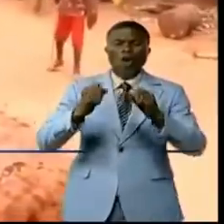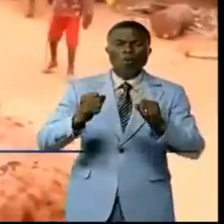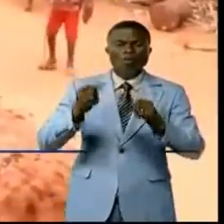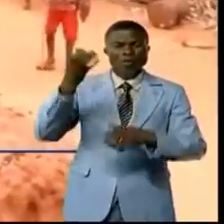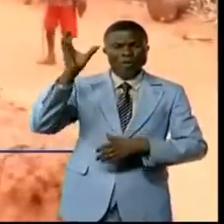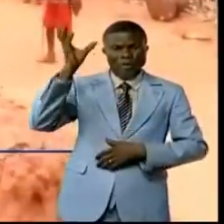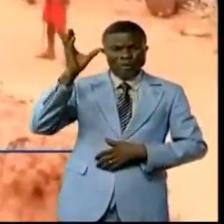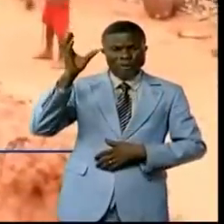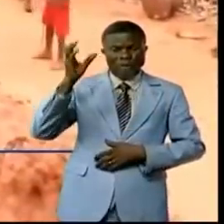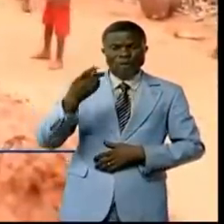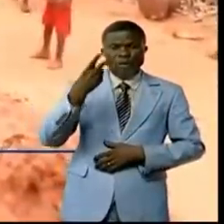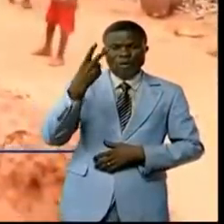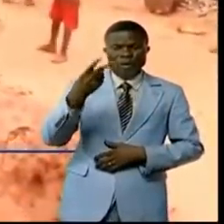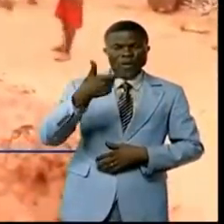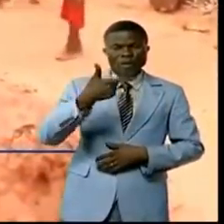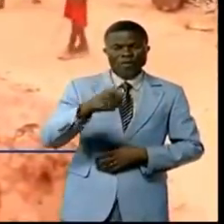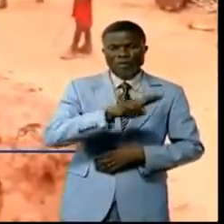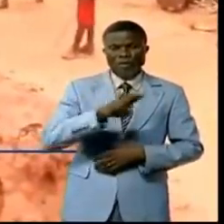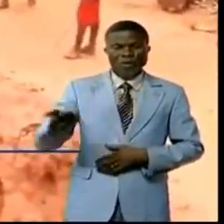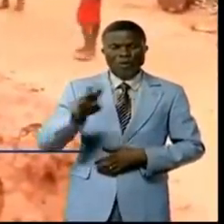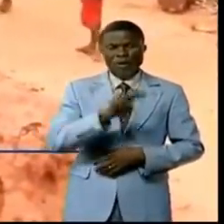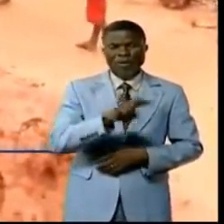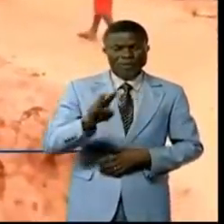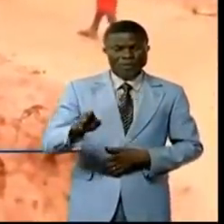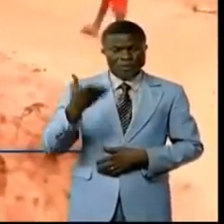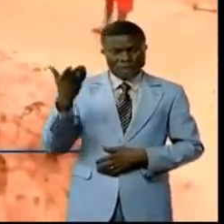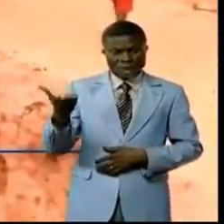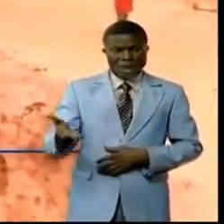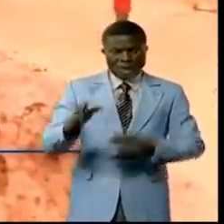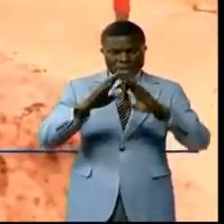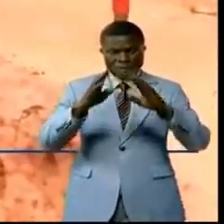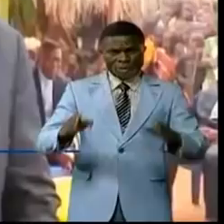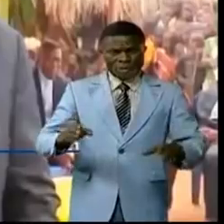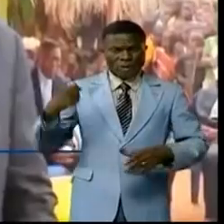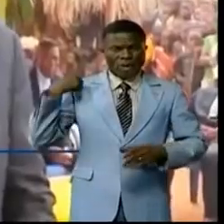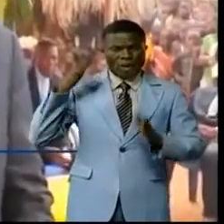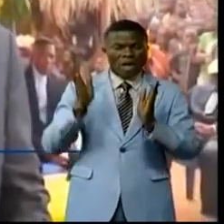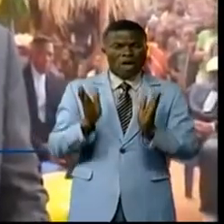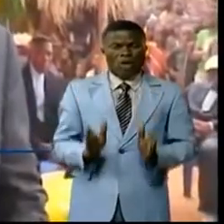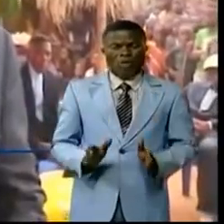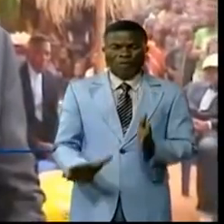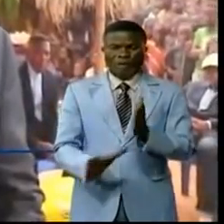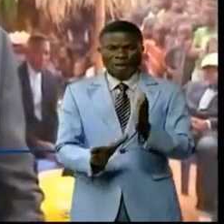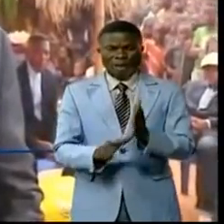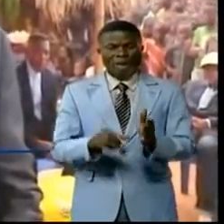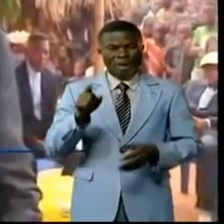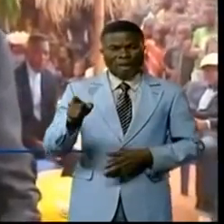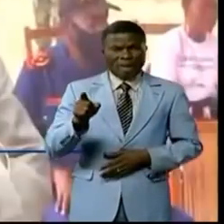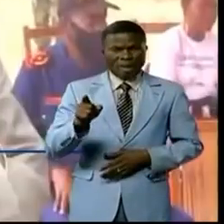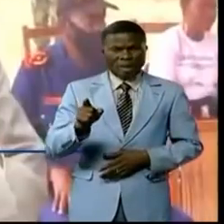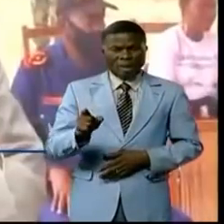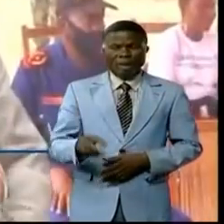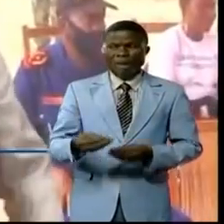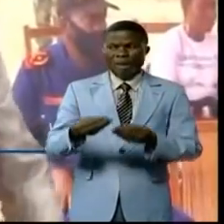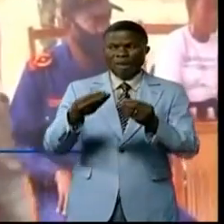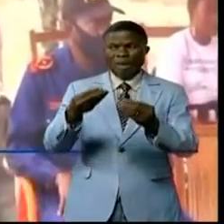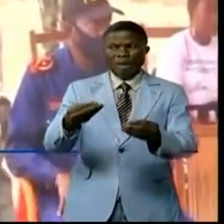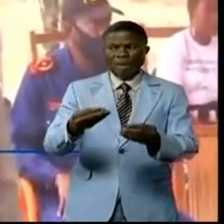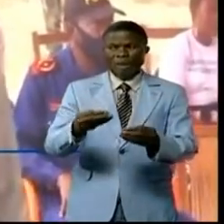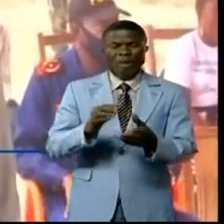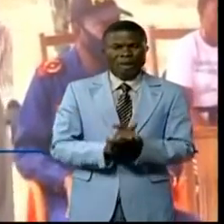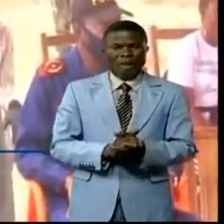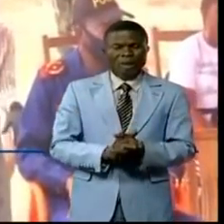le 2 février 2022. Sur place, le gouverneur intérimaire de Lomami, devant l'administrateur du territoire